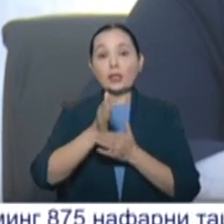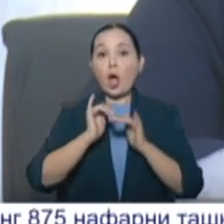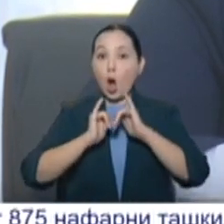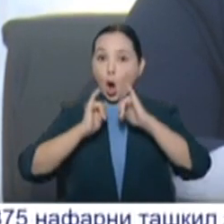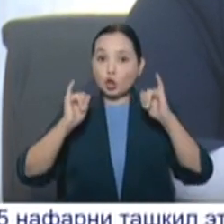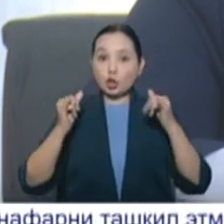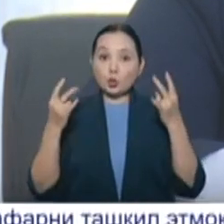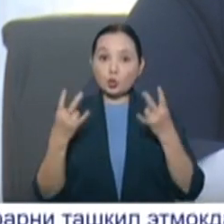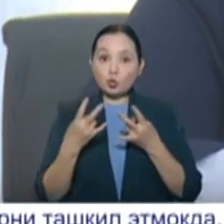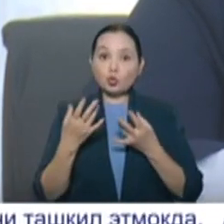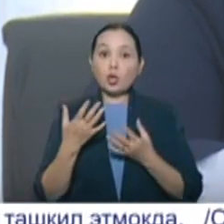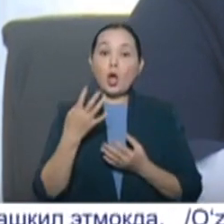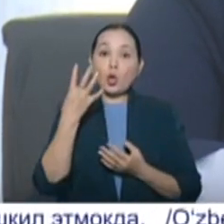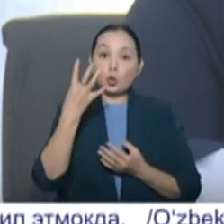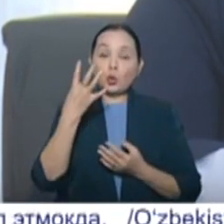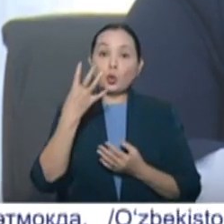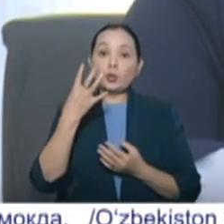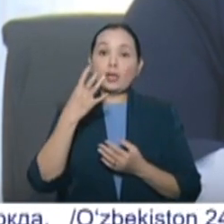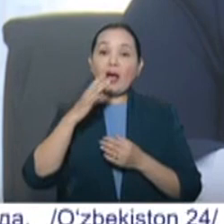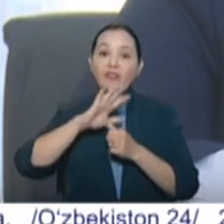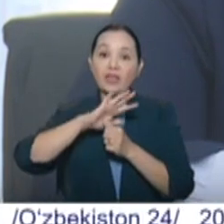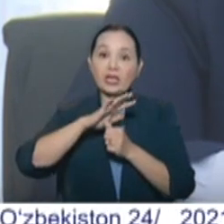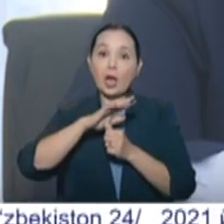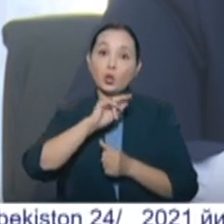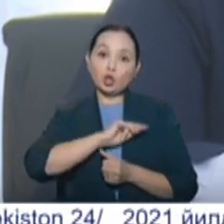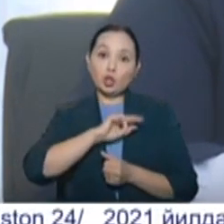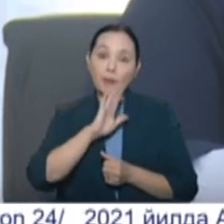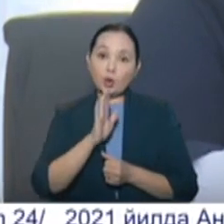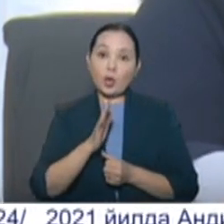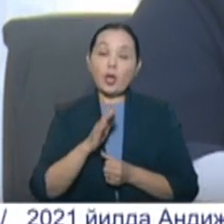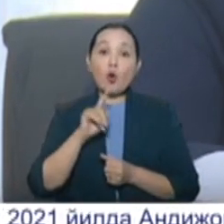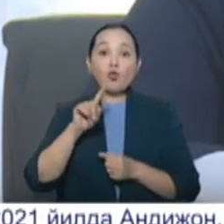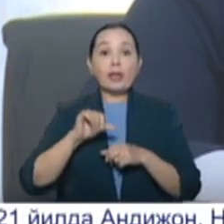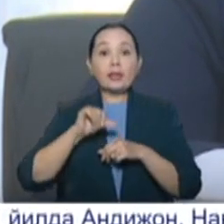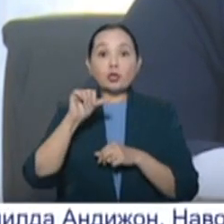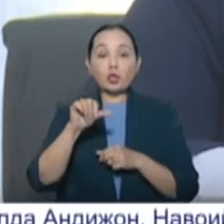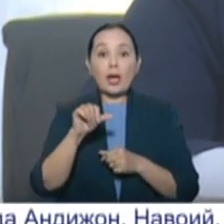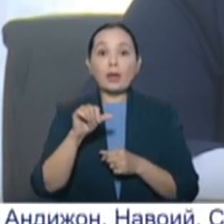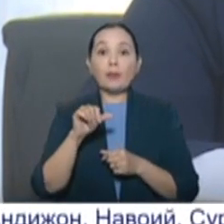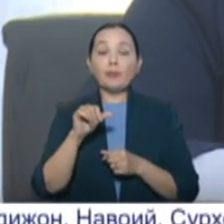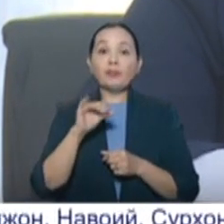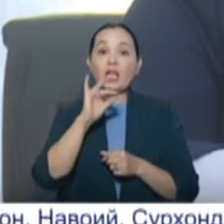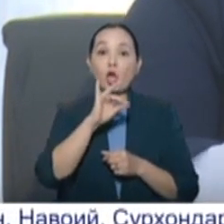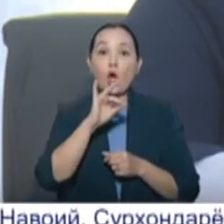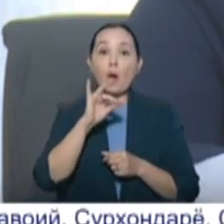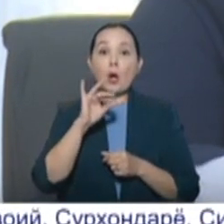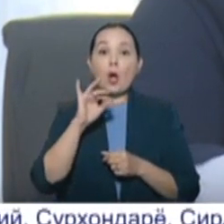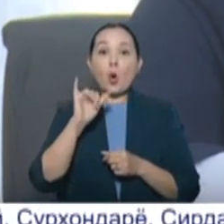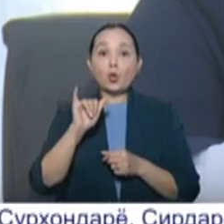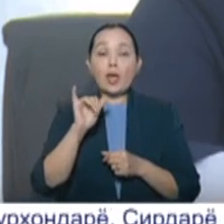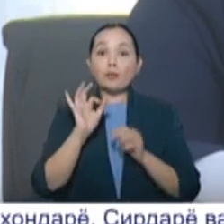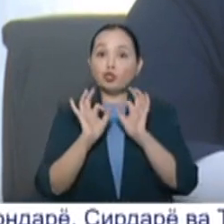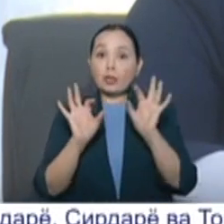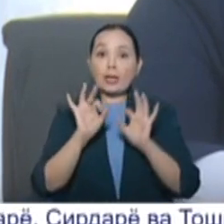oshirish uchun 4 ta samolyot vertolyot ishlatiladi. Bundan tashqari shu Ilhom Ustamovich o'tilar raqamlashtirish